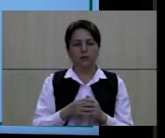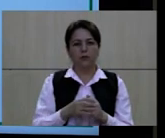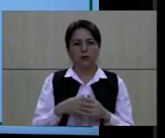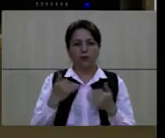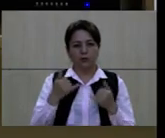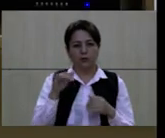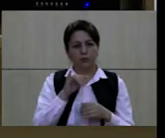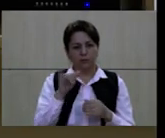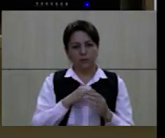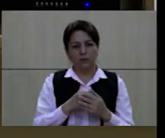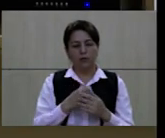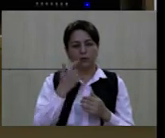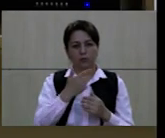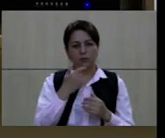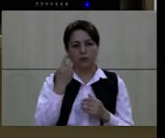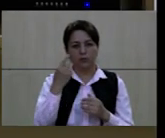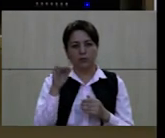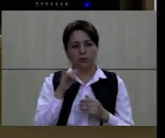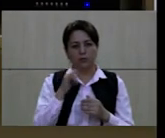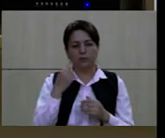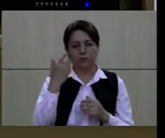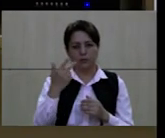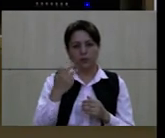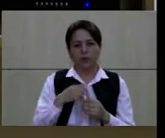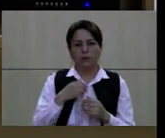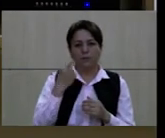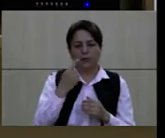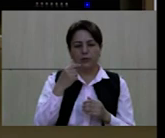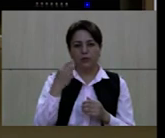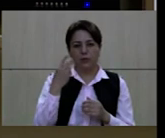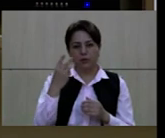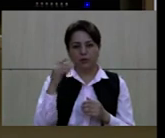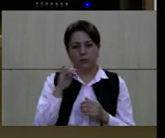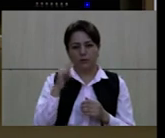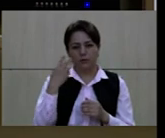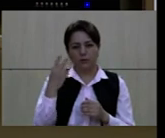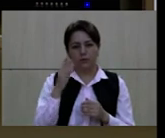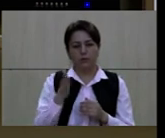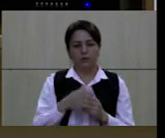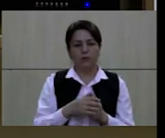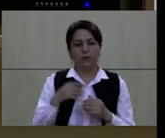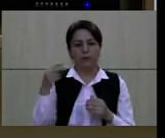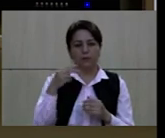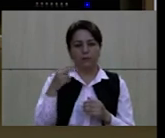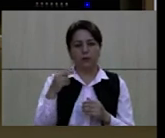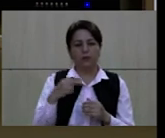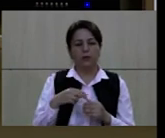Endi ko'paytiramiz. 3 ni 1 ga ko'paytirsam 3, 1 ni 2 ga ko'paytirsam 2